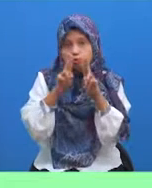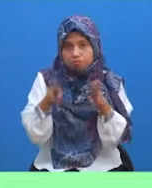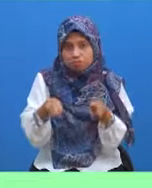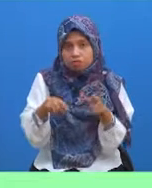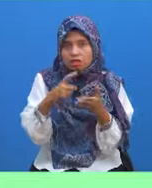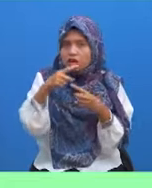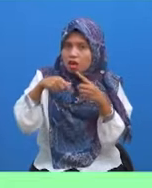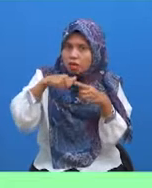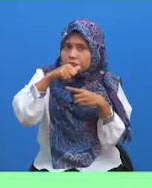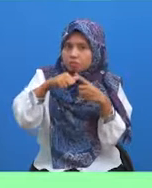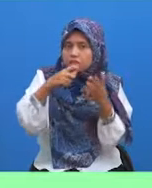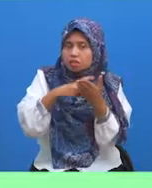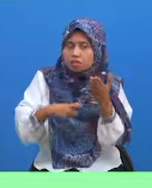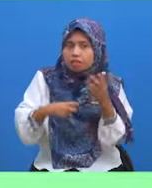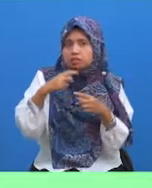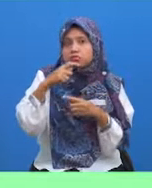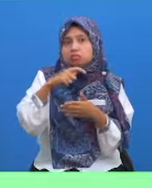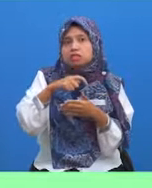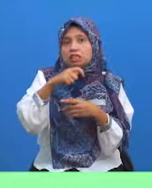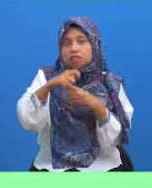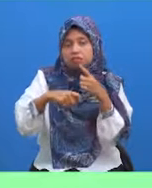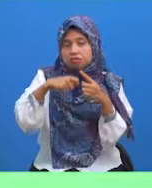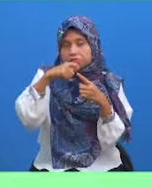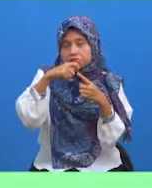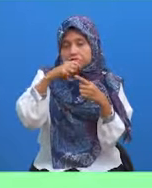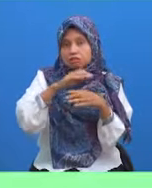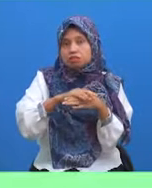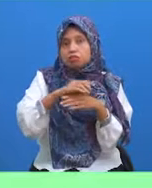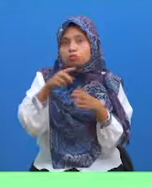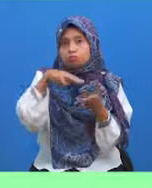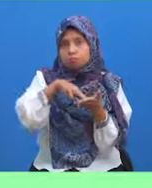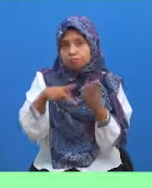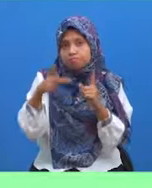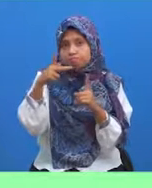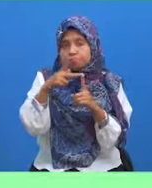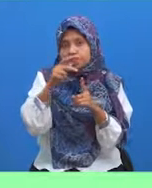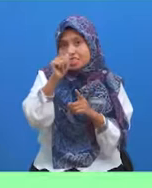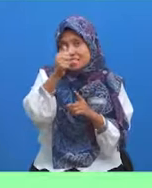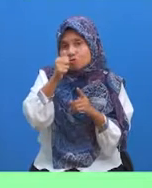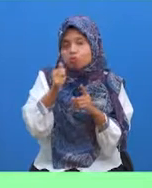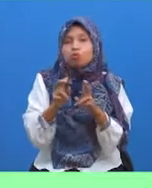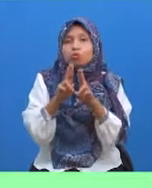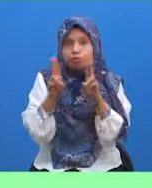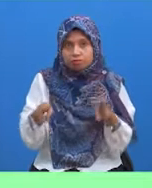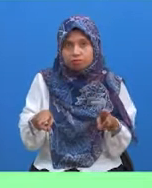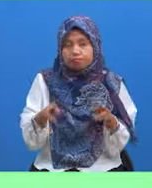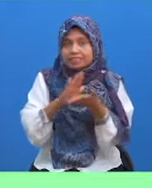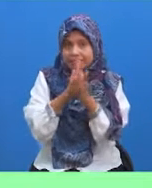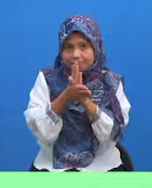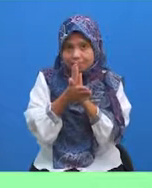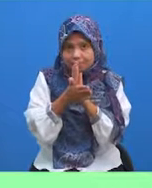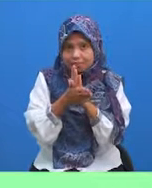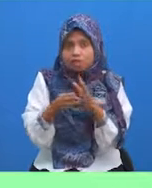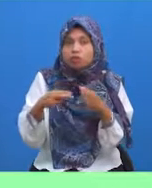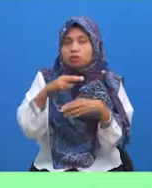harga meningkat kepada rm100 quantity diminta menurun kepada 10 unit make jumlah